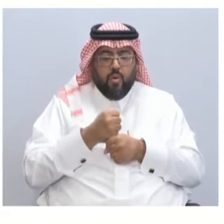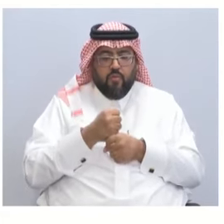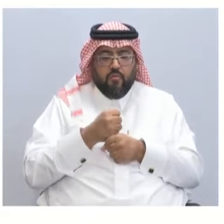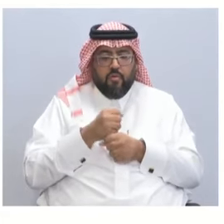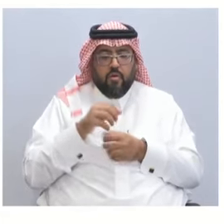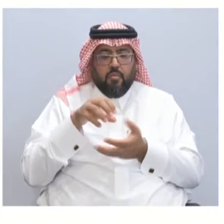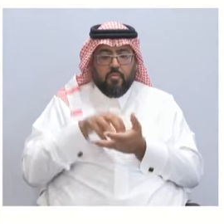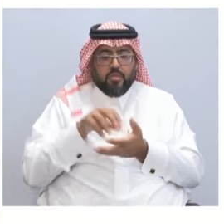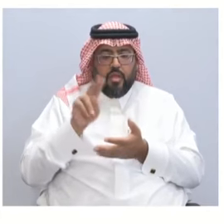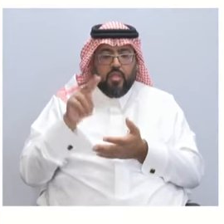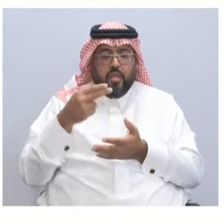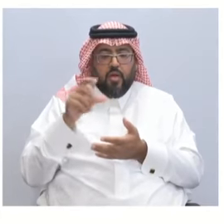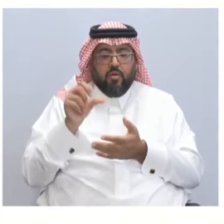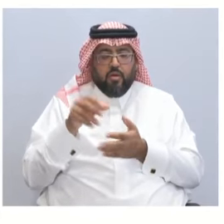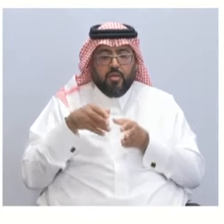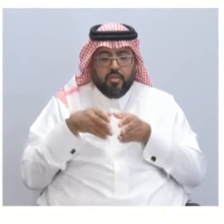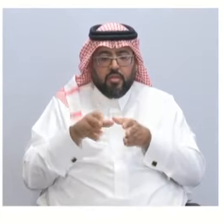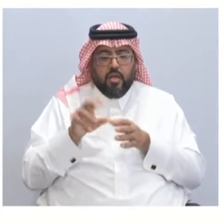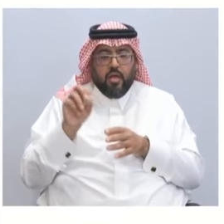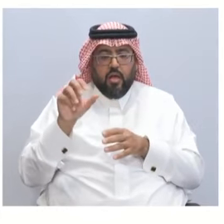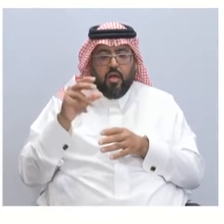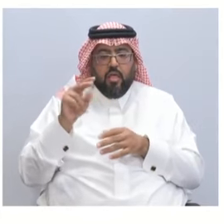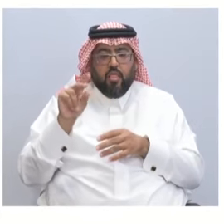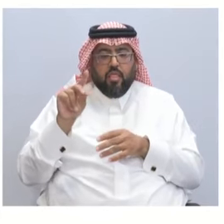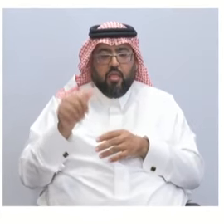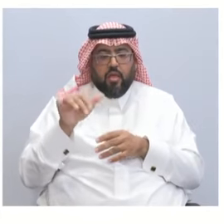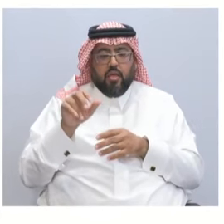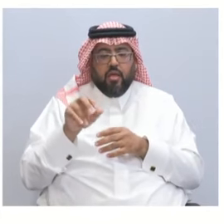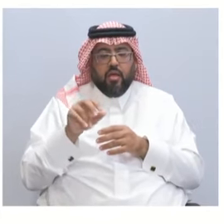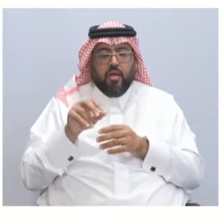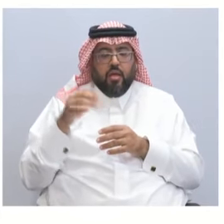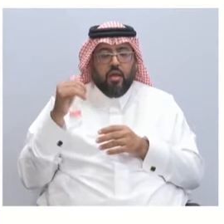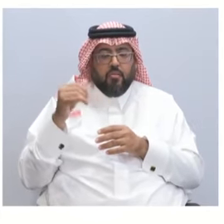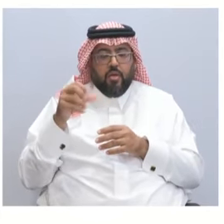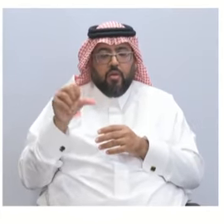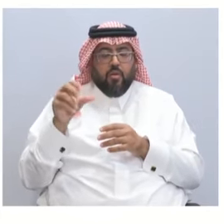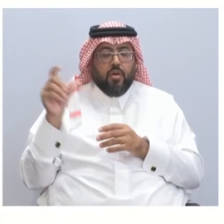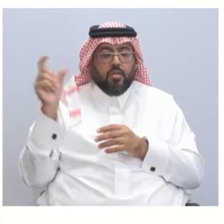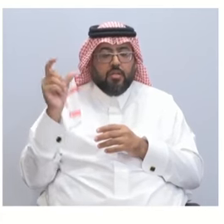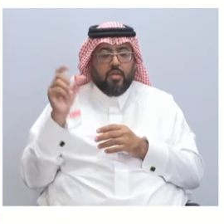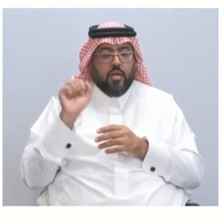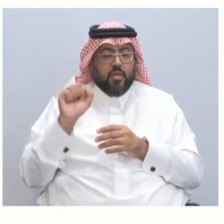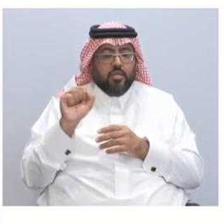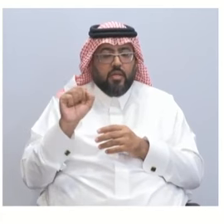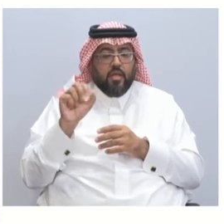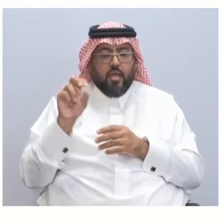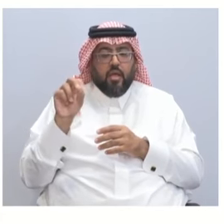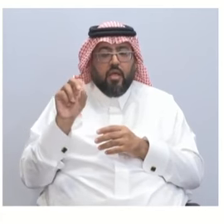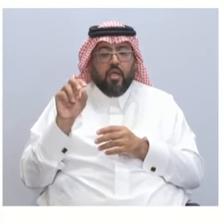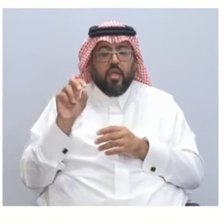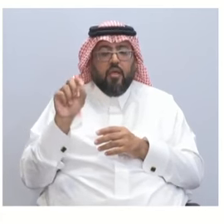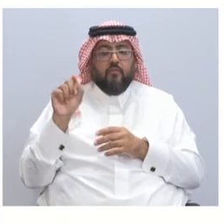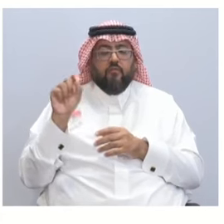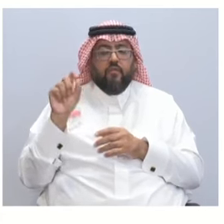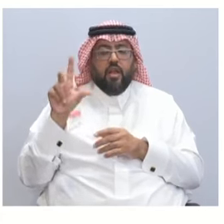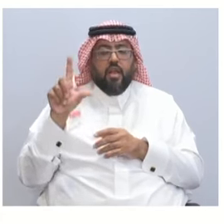التعاون تجاه القضايا العربيه والاسلاميه وخصوصا قضيه